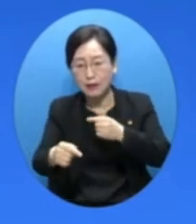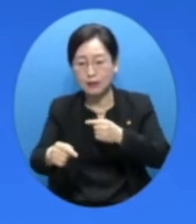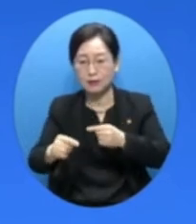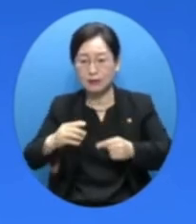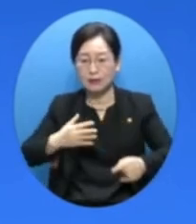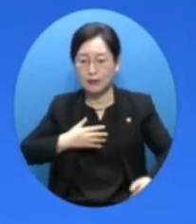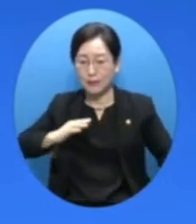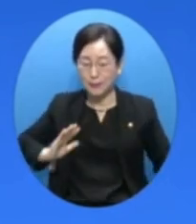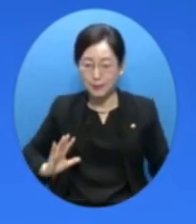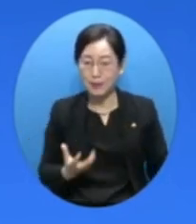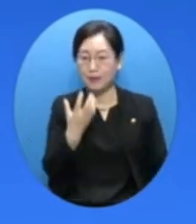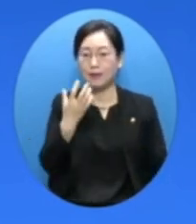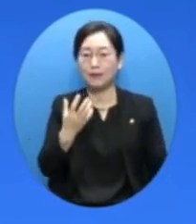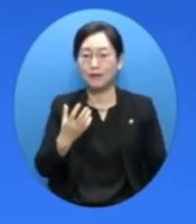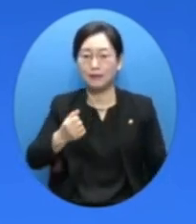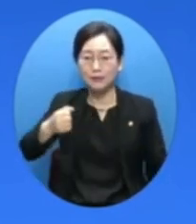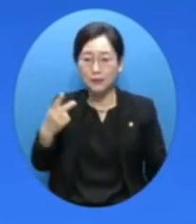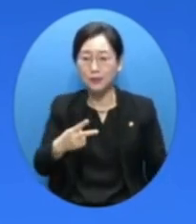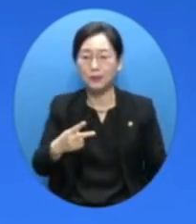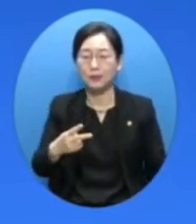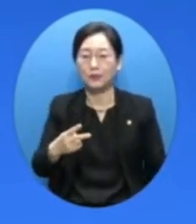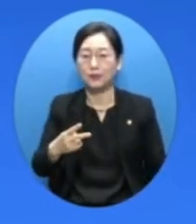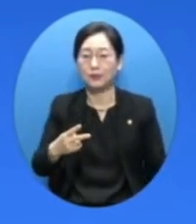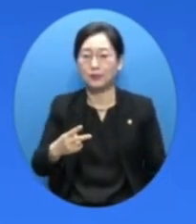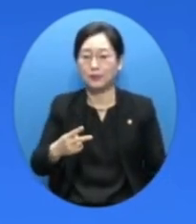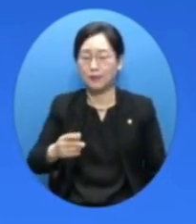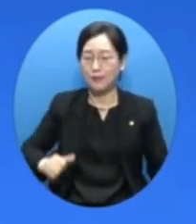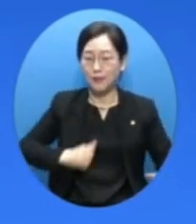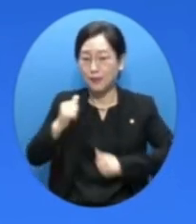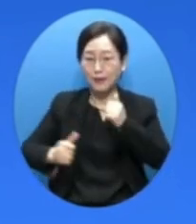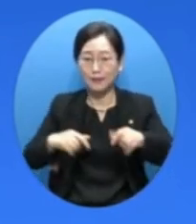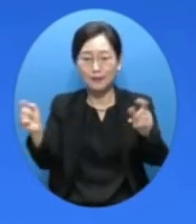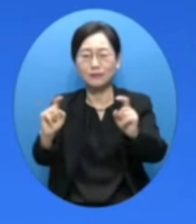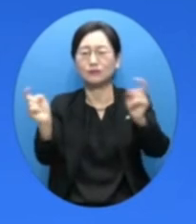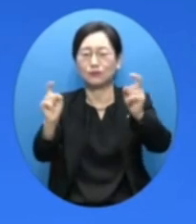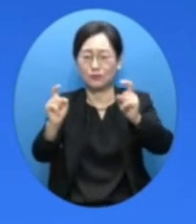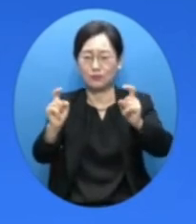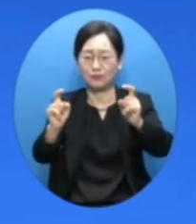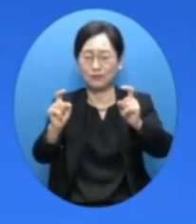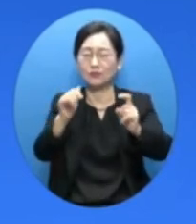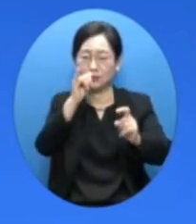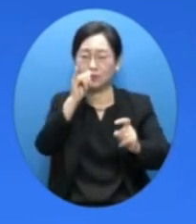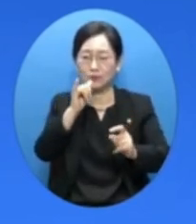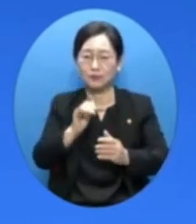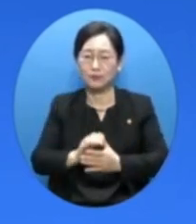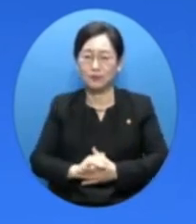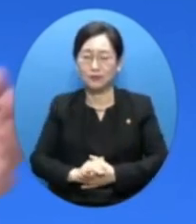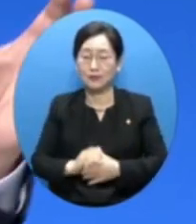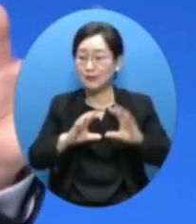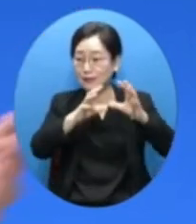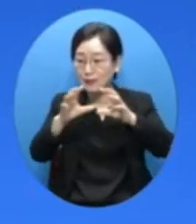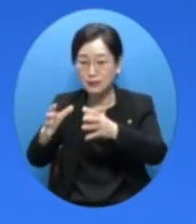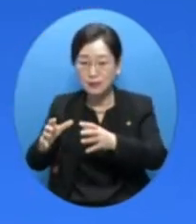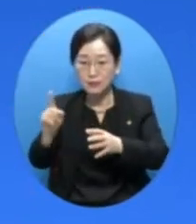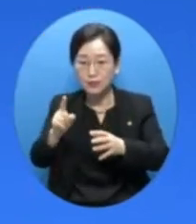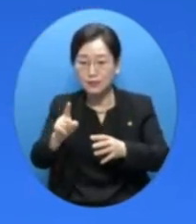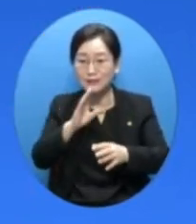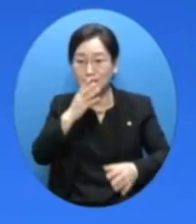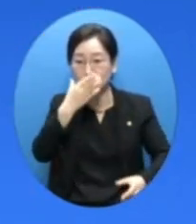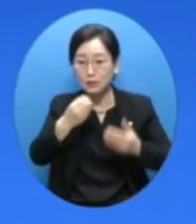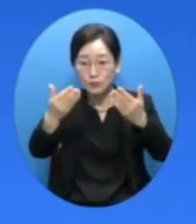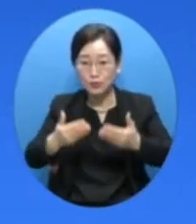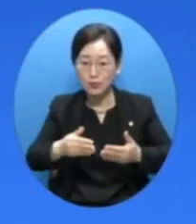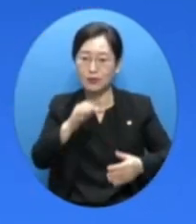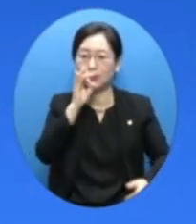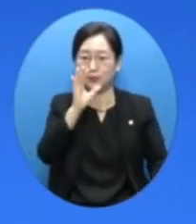격해지고 그래서 분노하게 되고 다투는 경우도 생겨납니다. 이상 것이 우리가 참된 행복을 가져주지 못하기 때문에